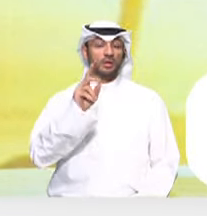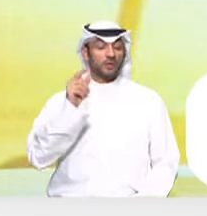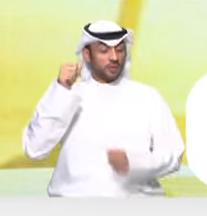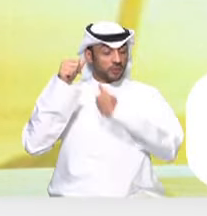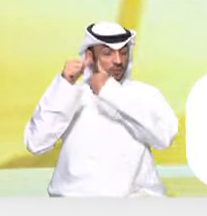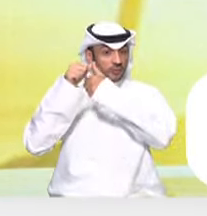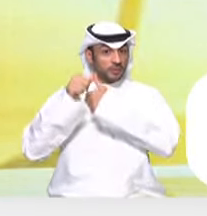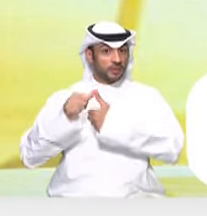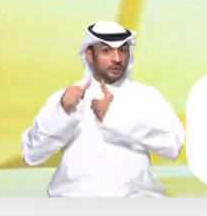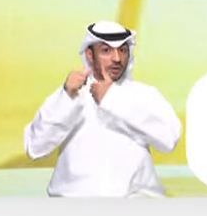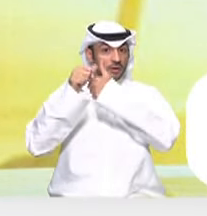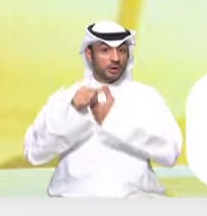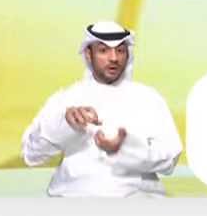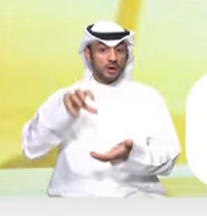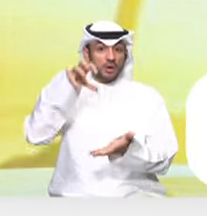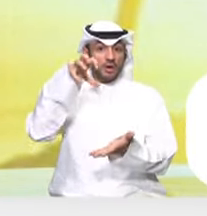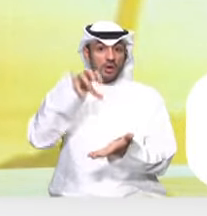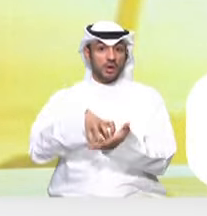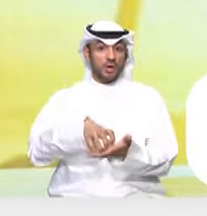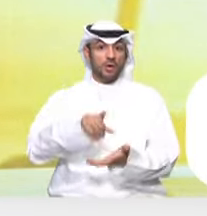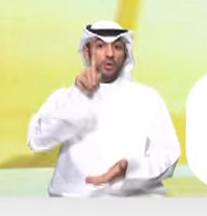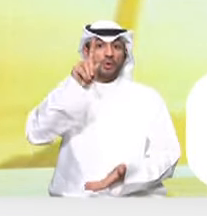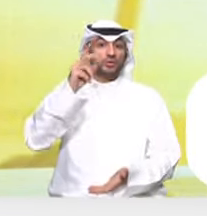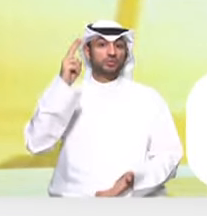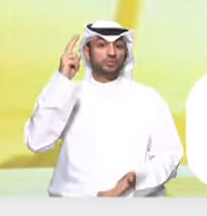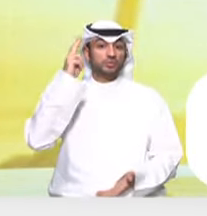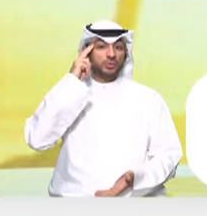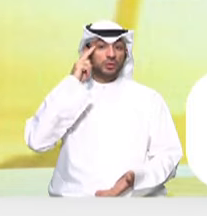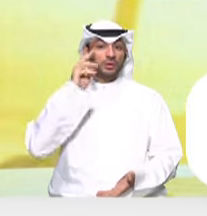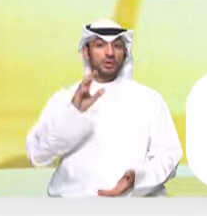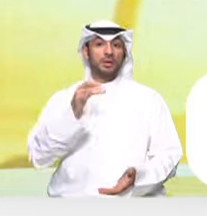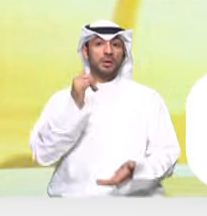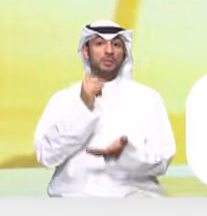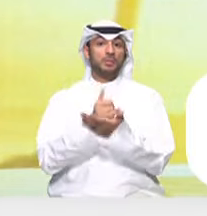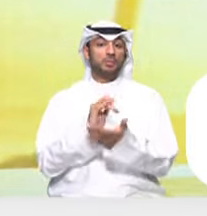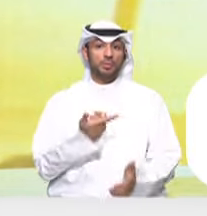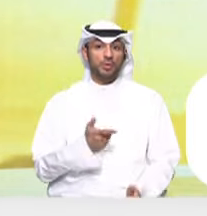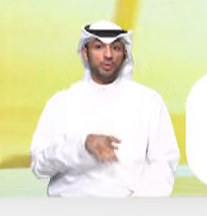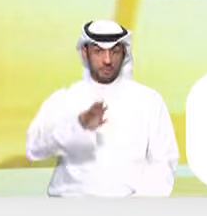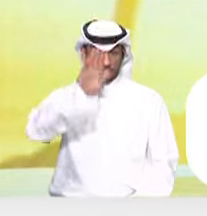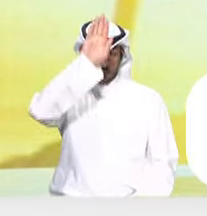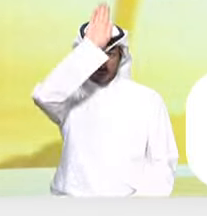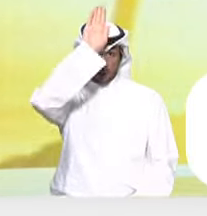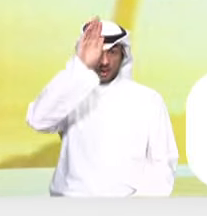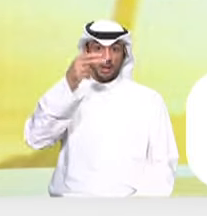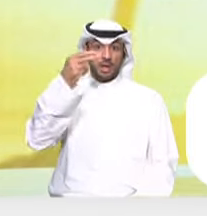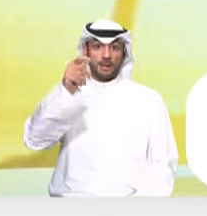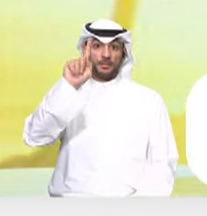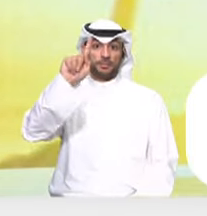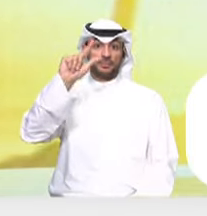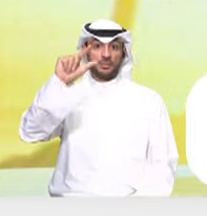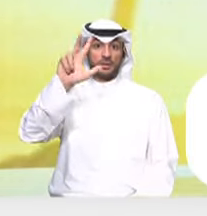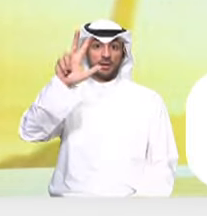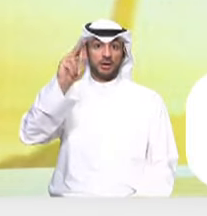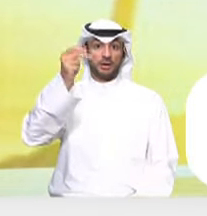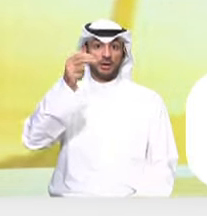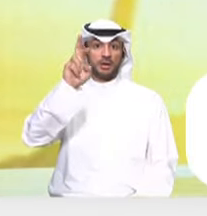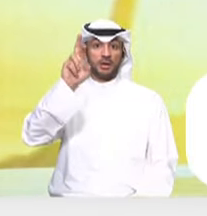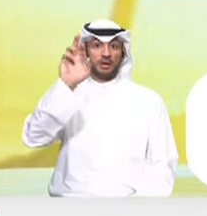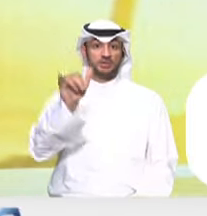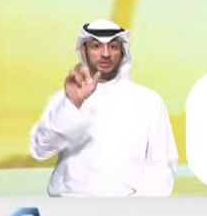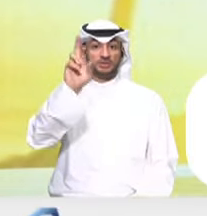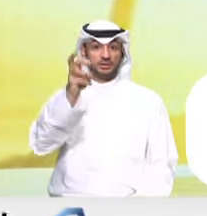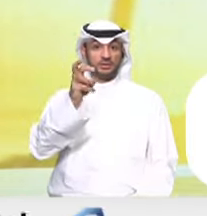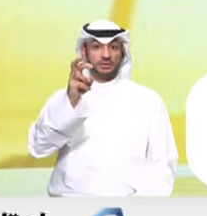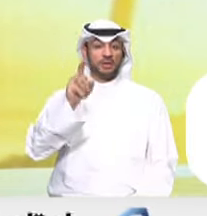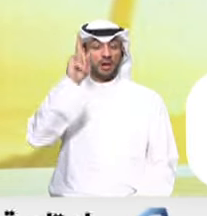لذكرى توحيد المملكة وتأسيسها على يد الملك عبد العزيز بن عبد الرحمن آل سعود رحمه الله. وقد